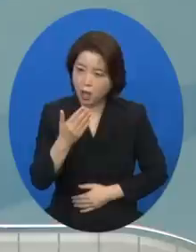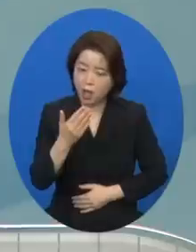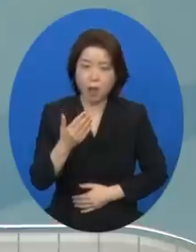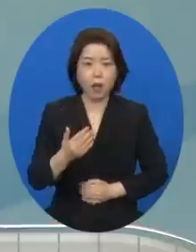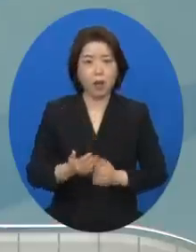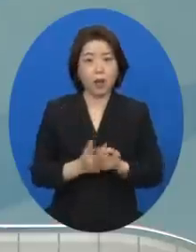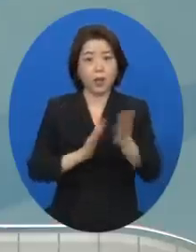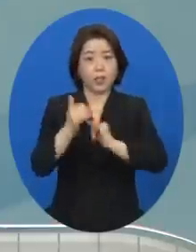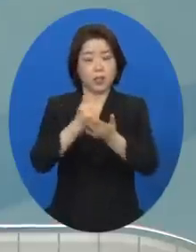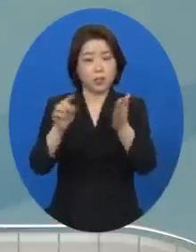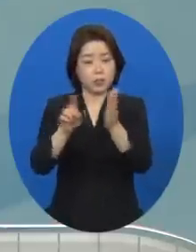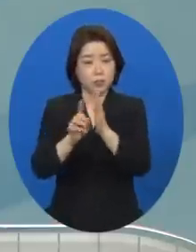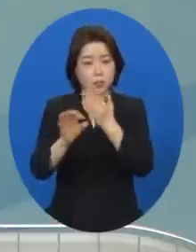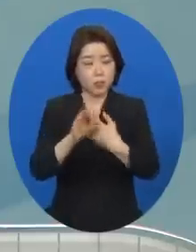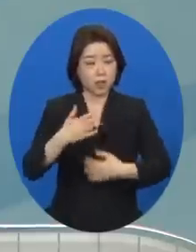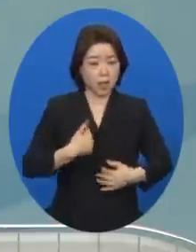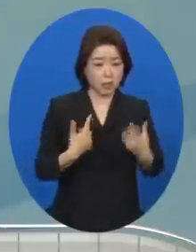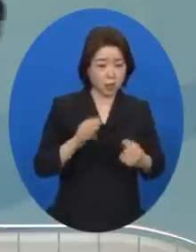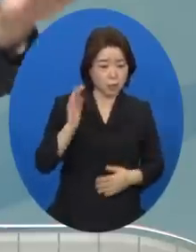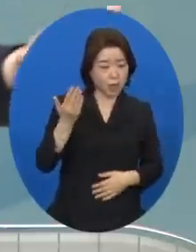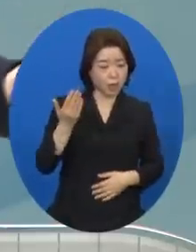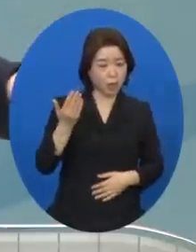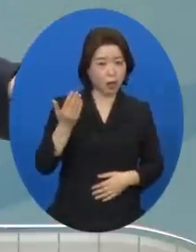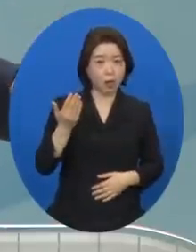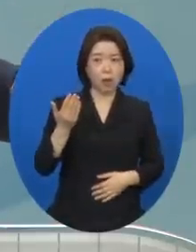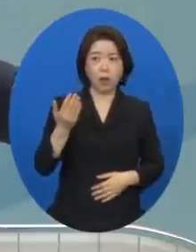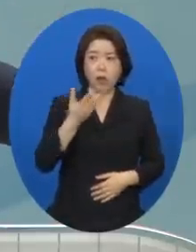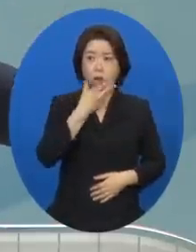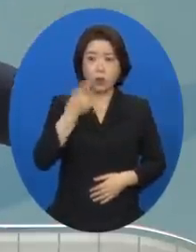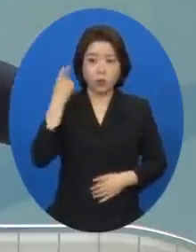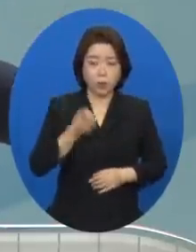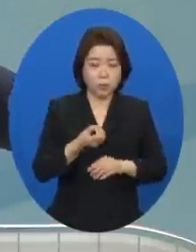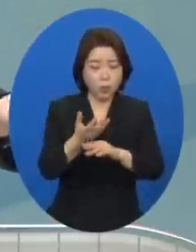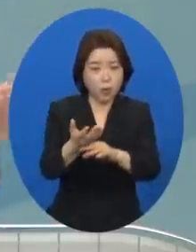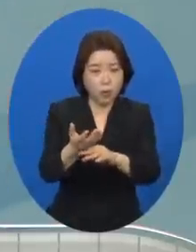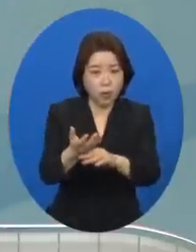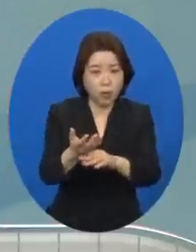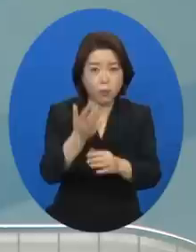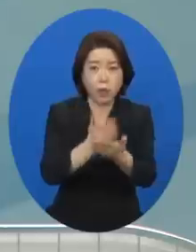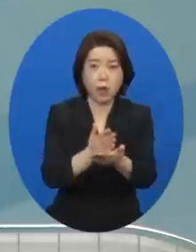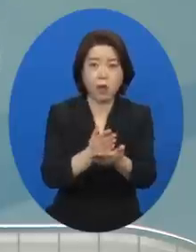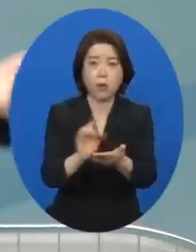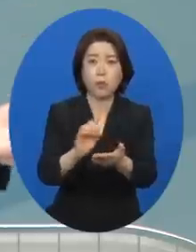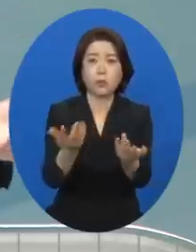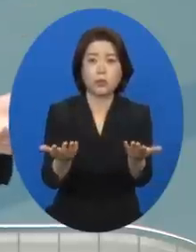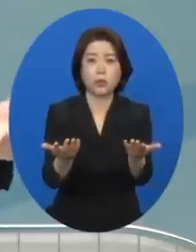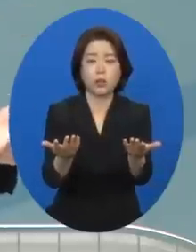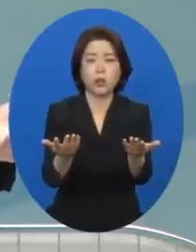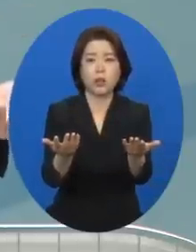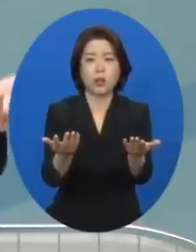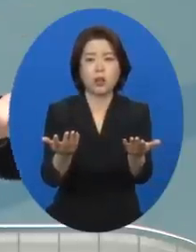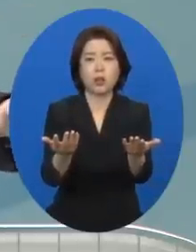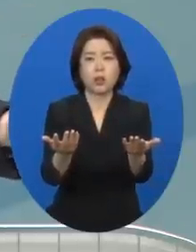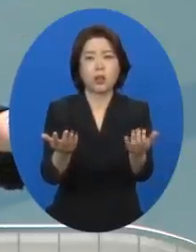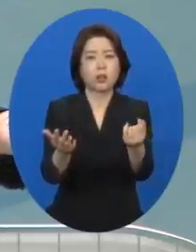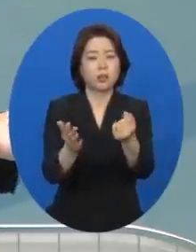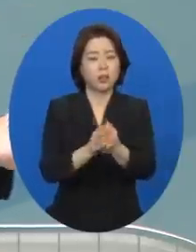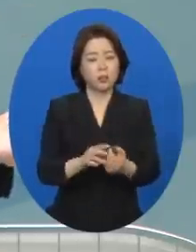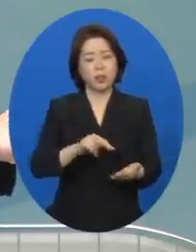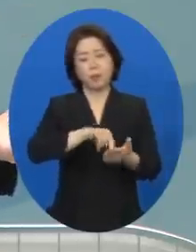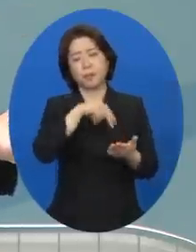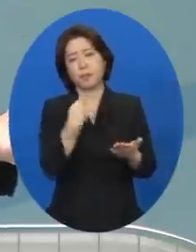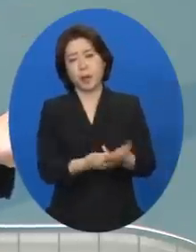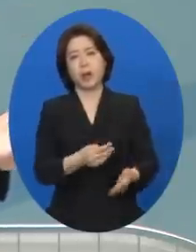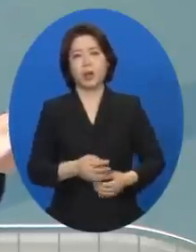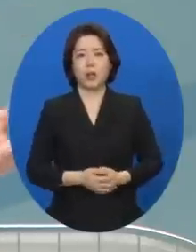믿으면 나같이 된다면 그럼 복음 전해요 말아요 클락 쓰러진 거에요 도대체 어떻게 해야 될지